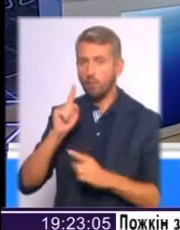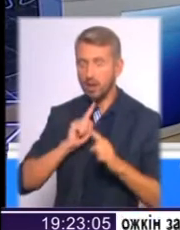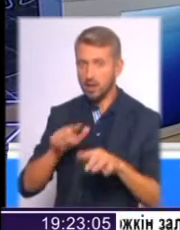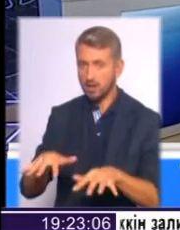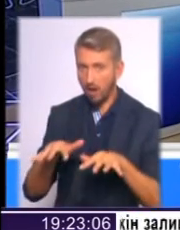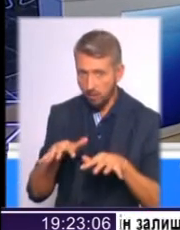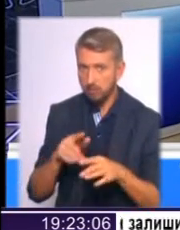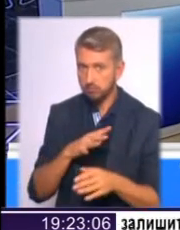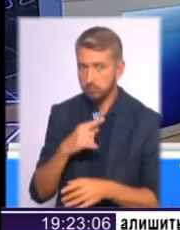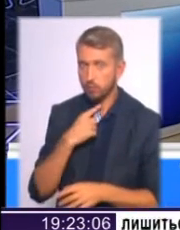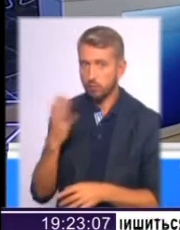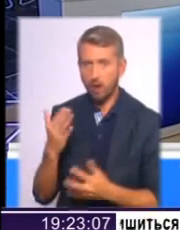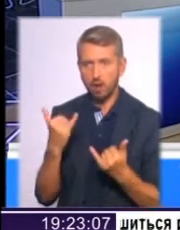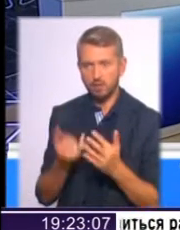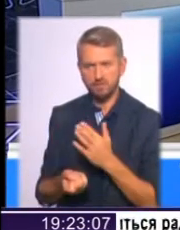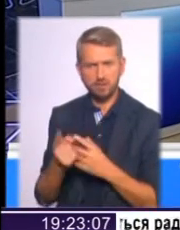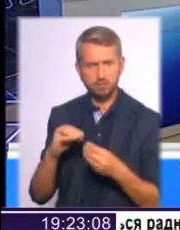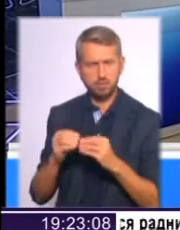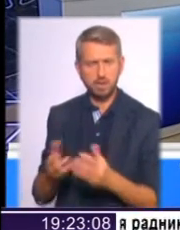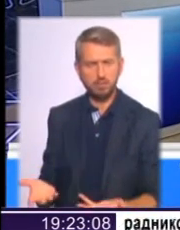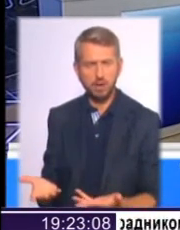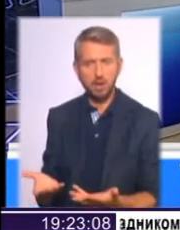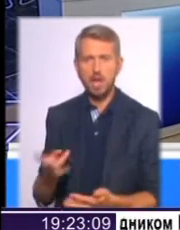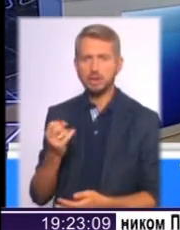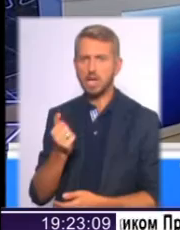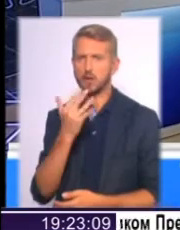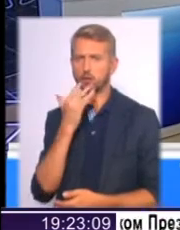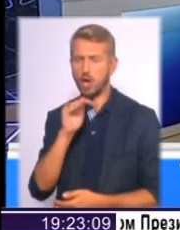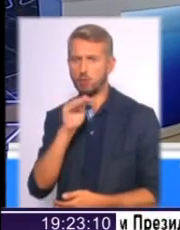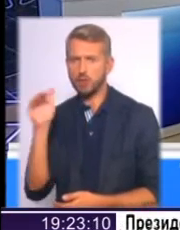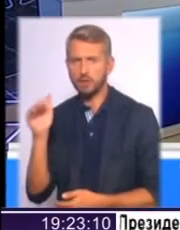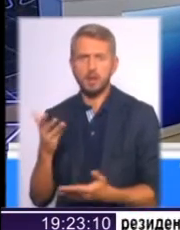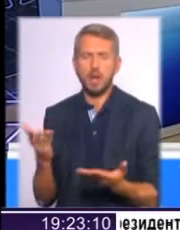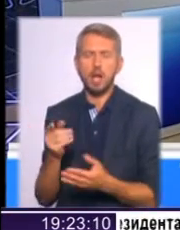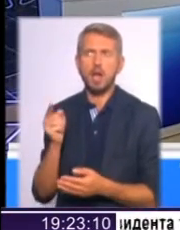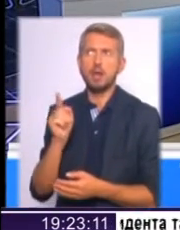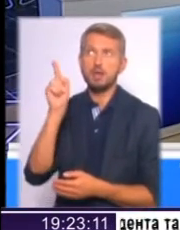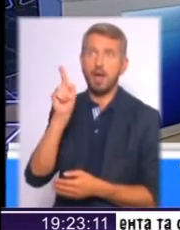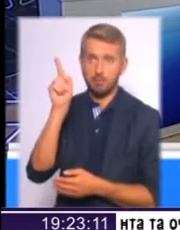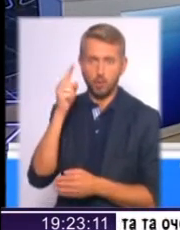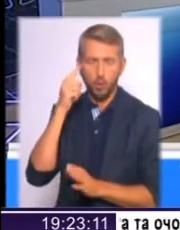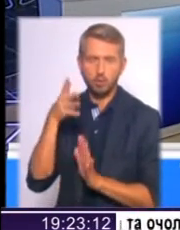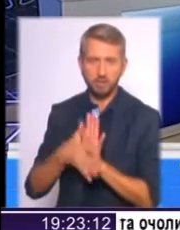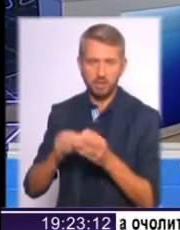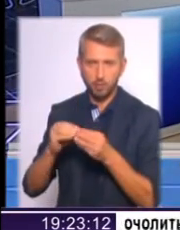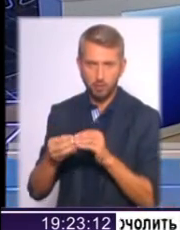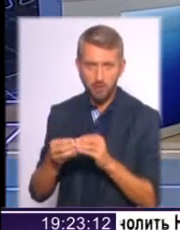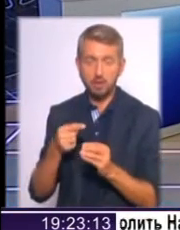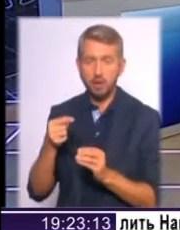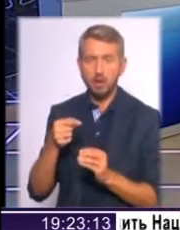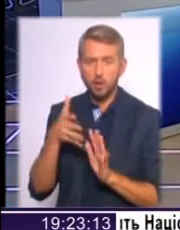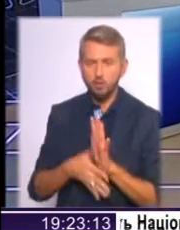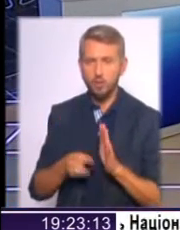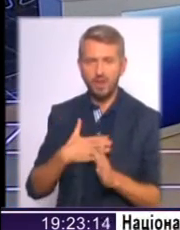І зараз якийсь цейтнот виникає. Як на національному рівні взагалі? Яке там розуміння проблематики? Ну, на міському ми розуміємо, що може